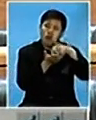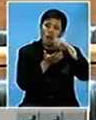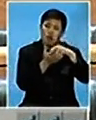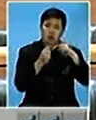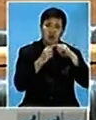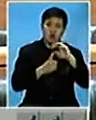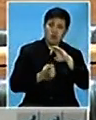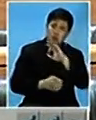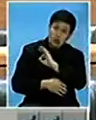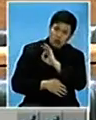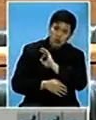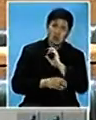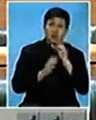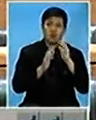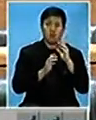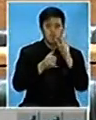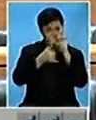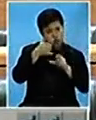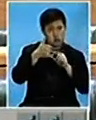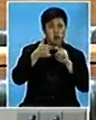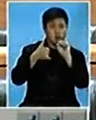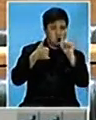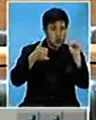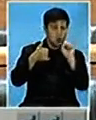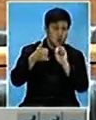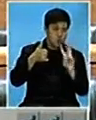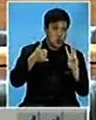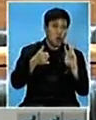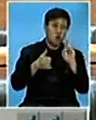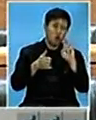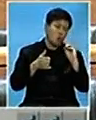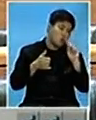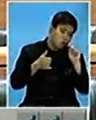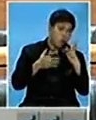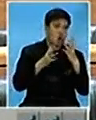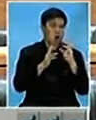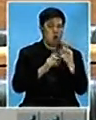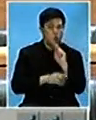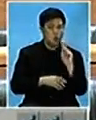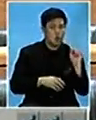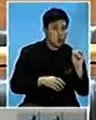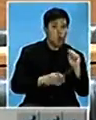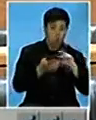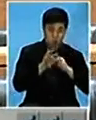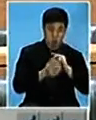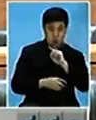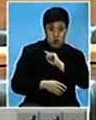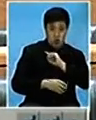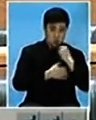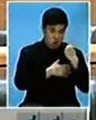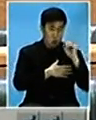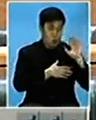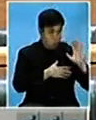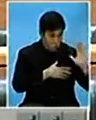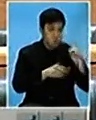ภาพหรือคุณสมบัติของส.ส.ส.ว.รัฐมนตรีคณะกรรมการการเลือกตั้งก็เป็นอำนาจของท่านด้วยถ